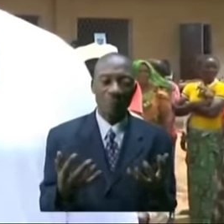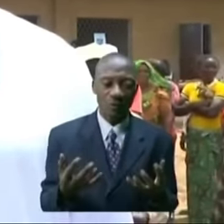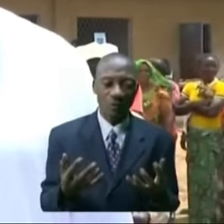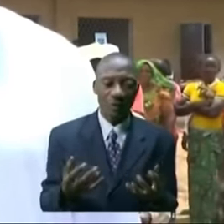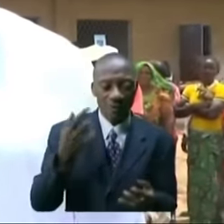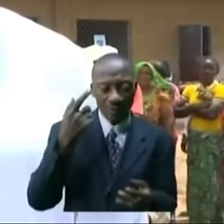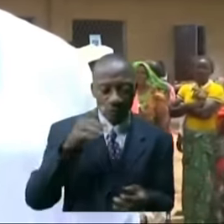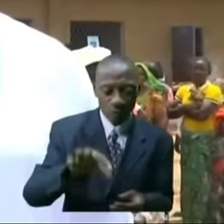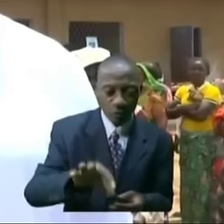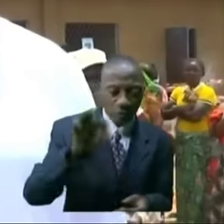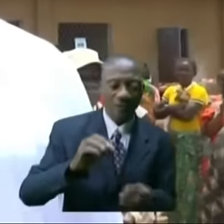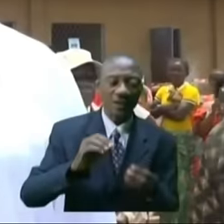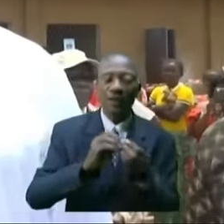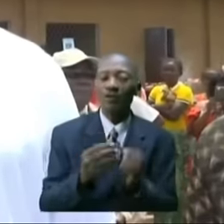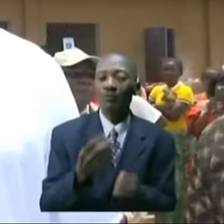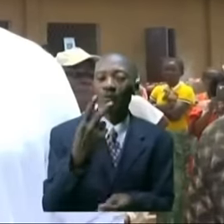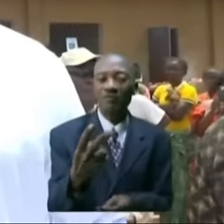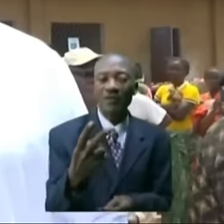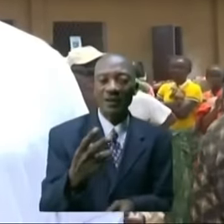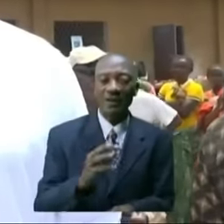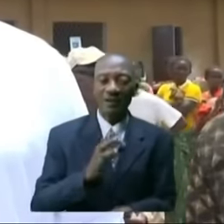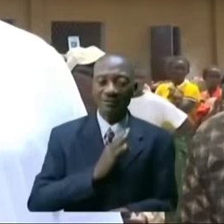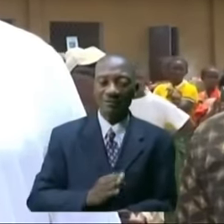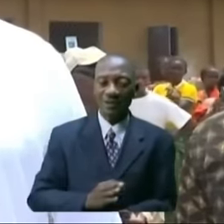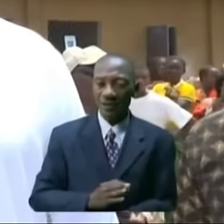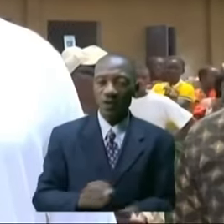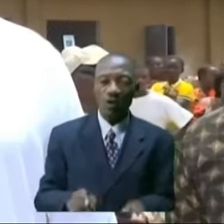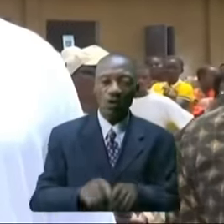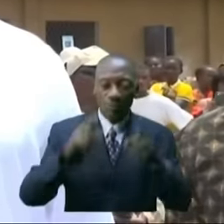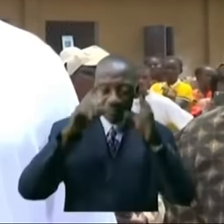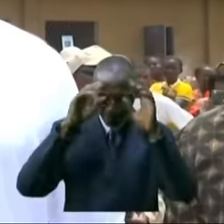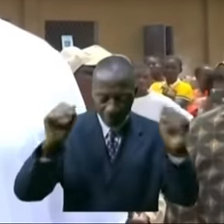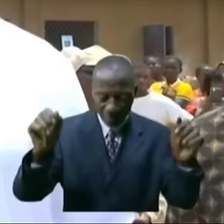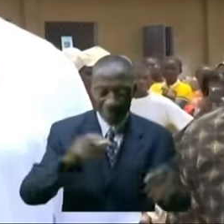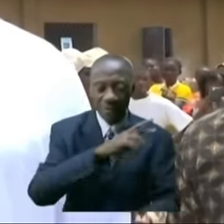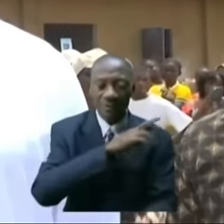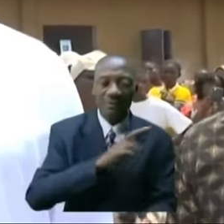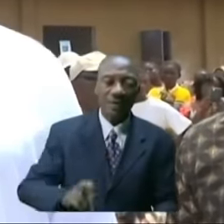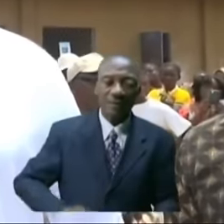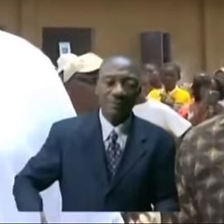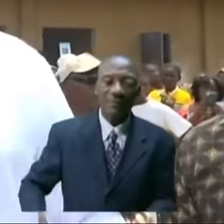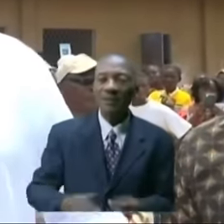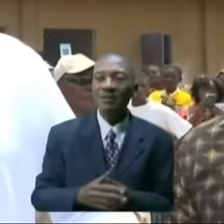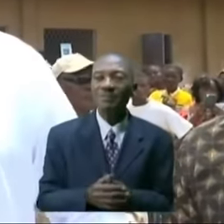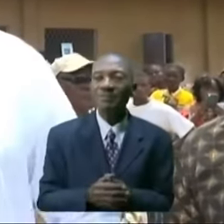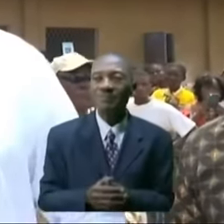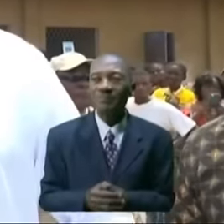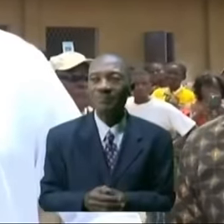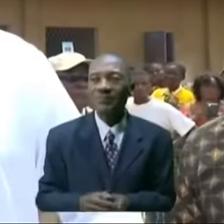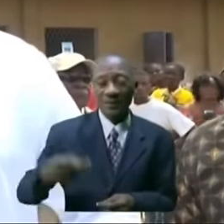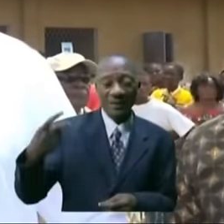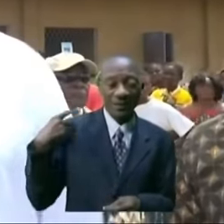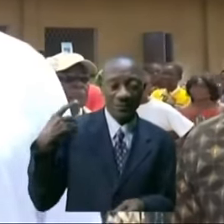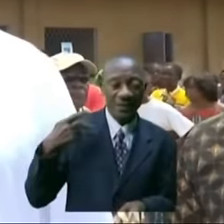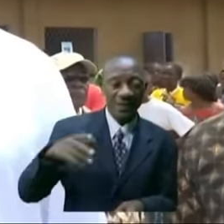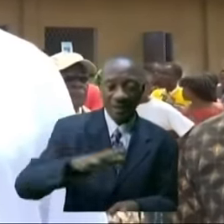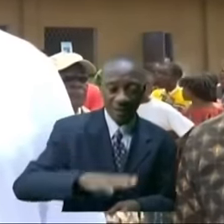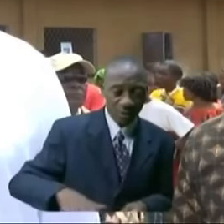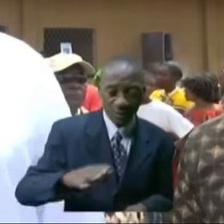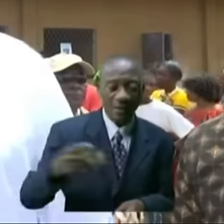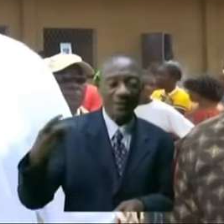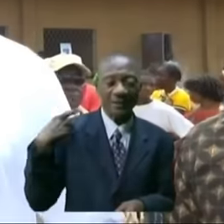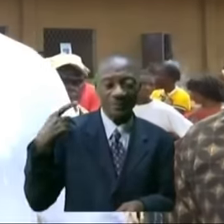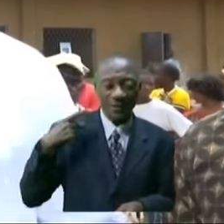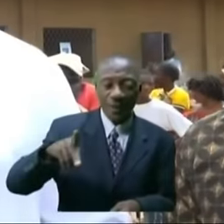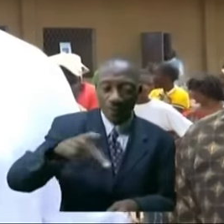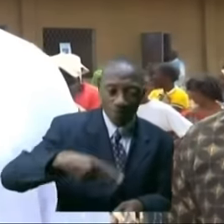20, Félix-Antoine Tshisekedi Tshilombo, comme président de la République. Et bien entendu, à la députation nationale et provinciale, bon, ça